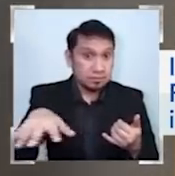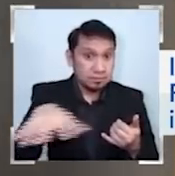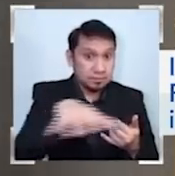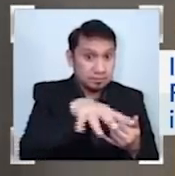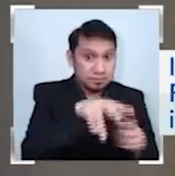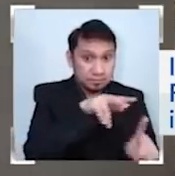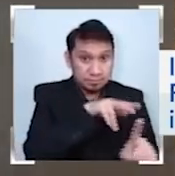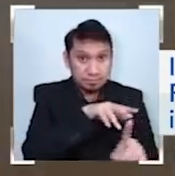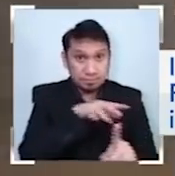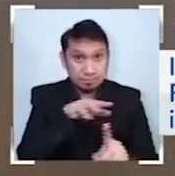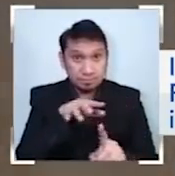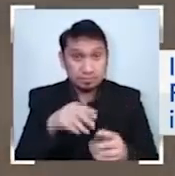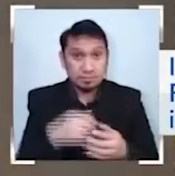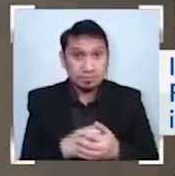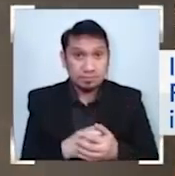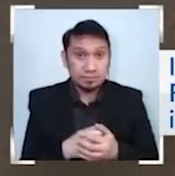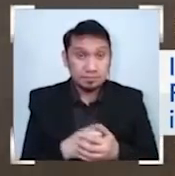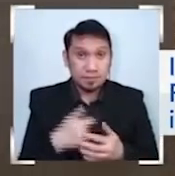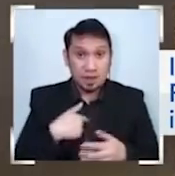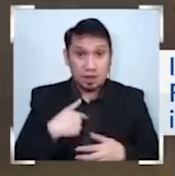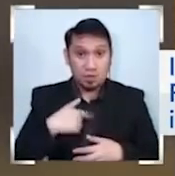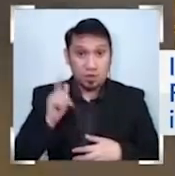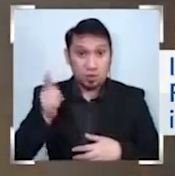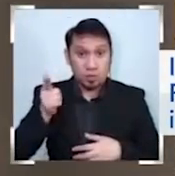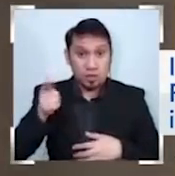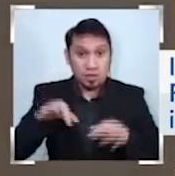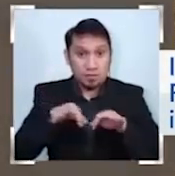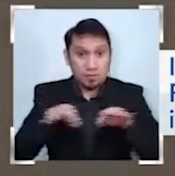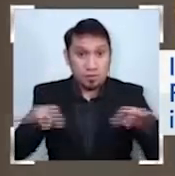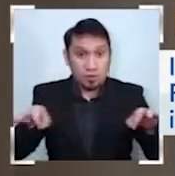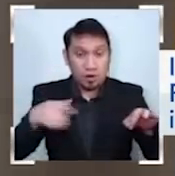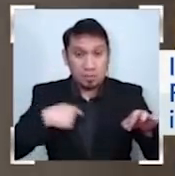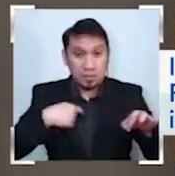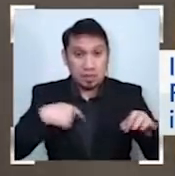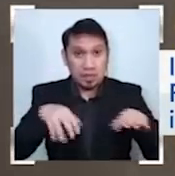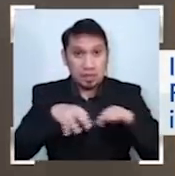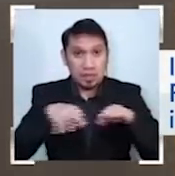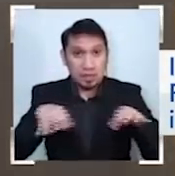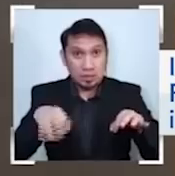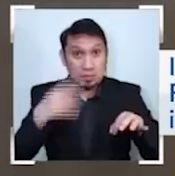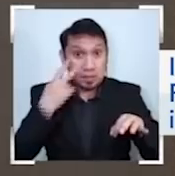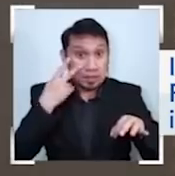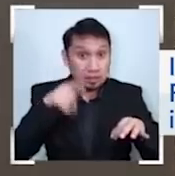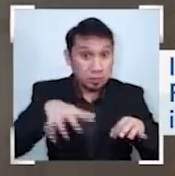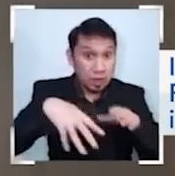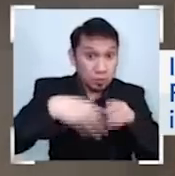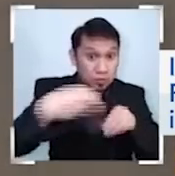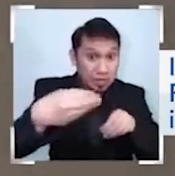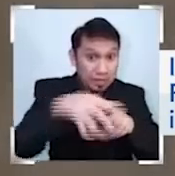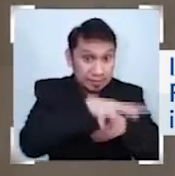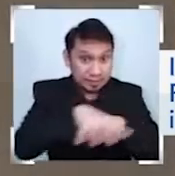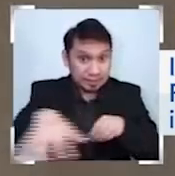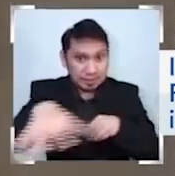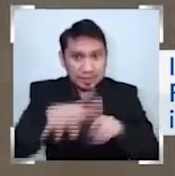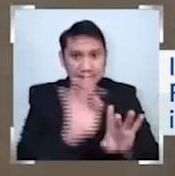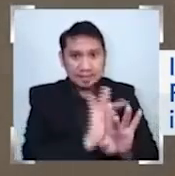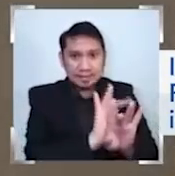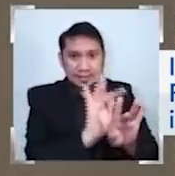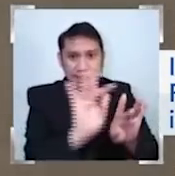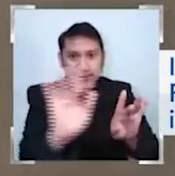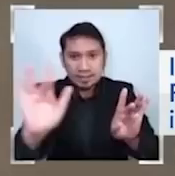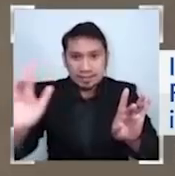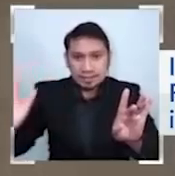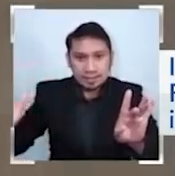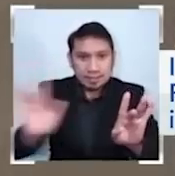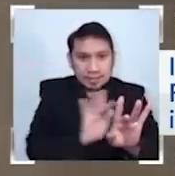Nasa 20th floor po ako. So yan po yung labas ng building. Wala nang katao-tao, ha?